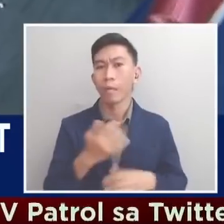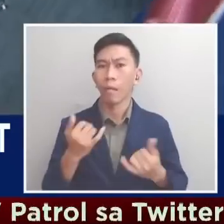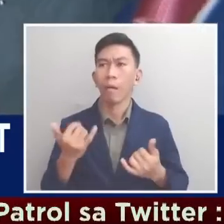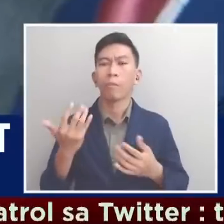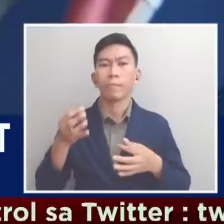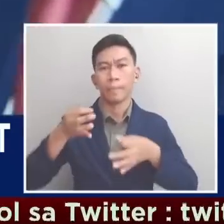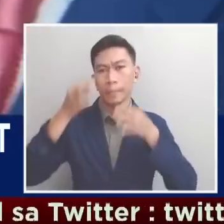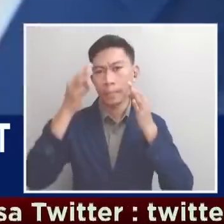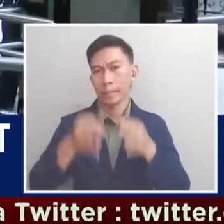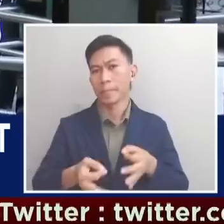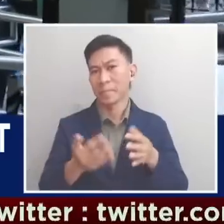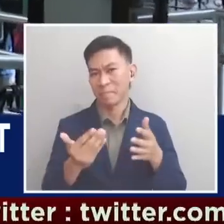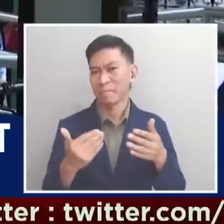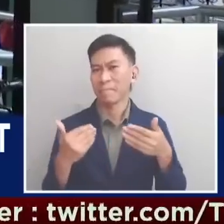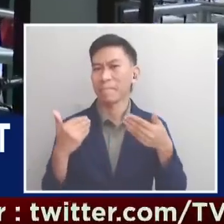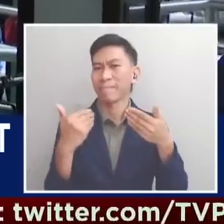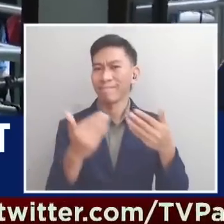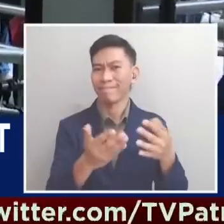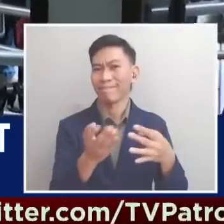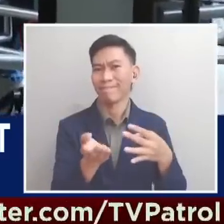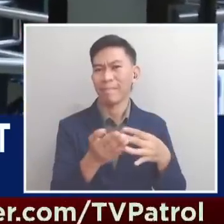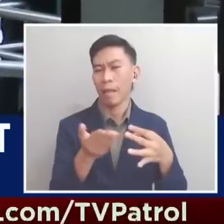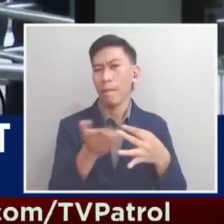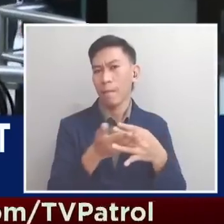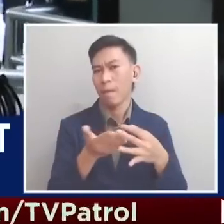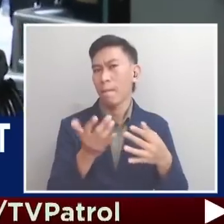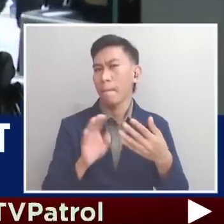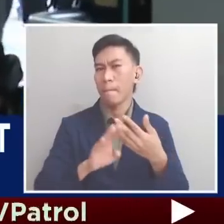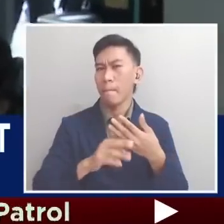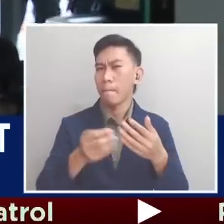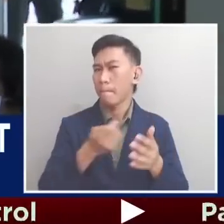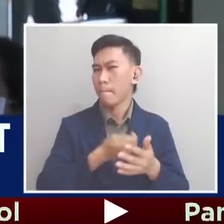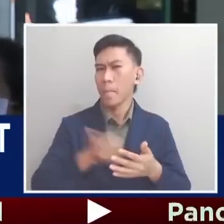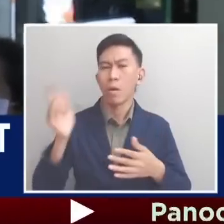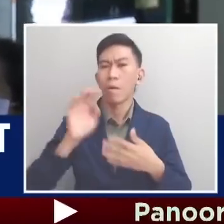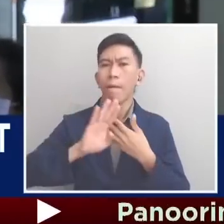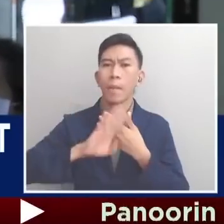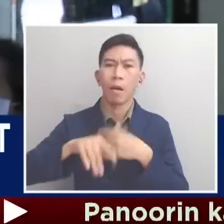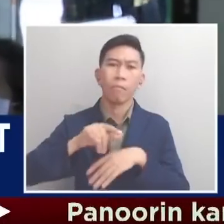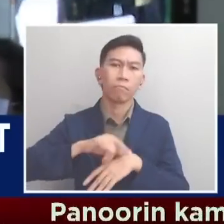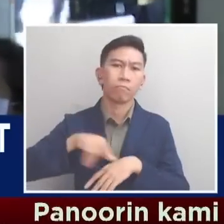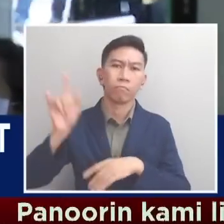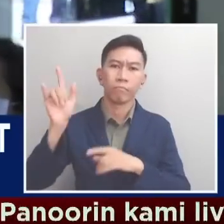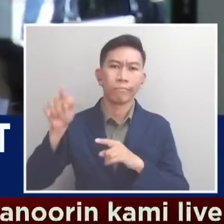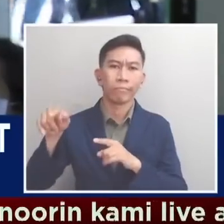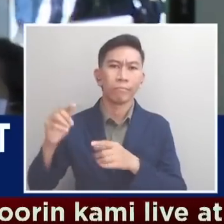ipadeport ng ex-partner. It's about time. Kailangan ko ng peace of mind. Kailangan ko ng kapayapaan sa